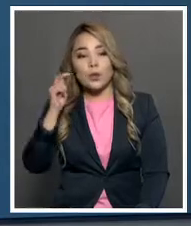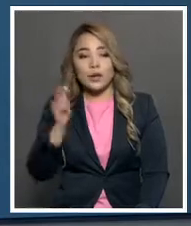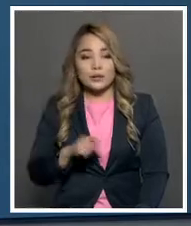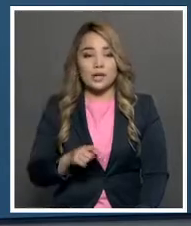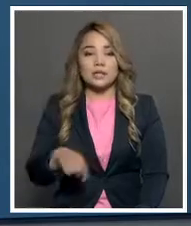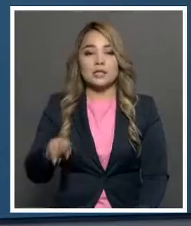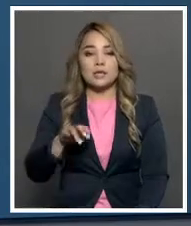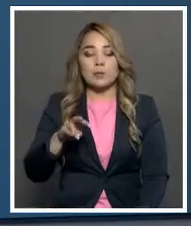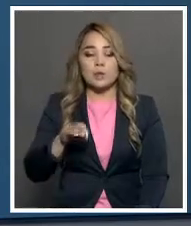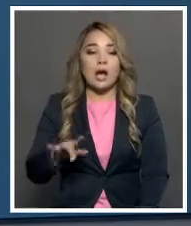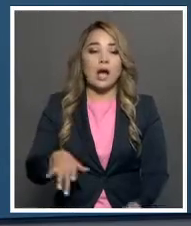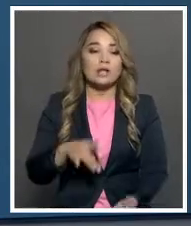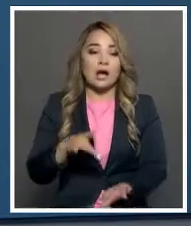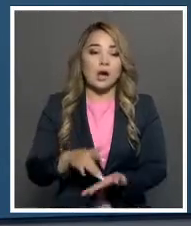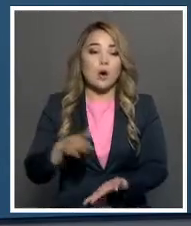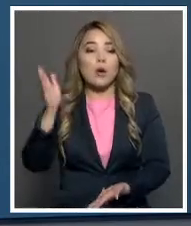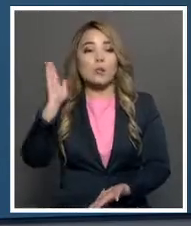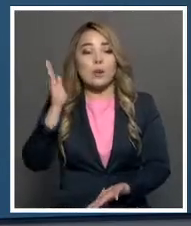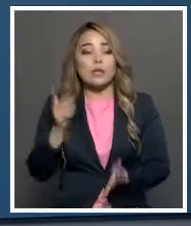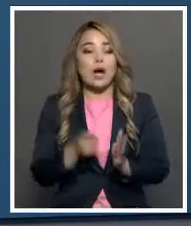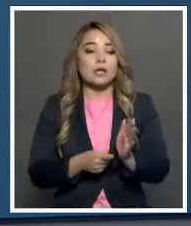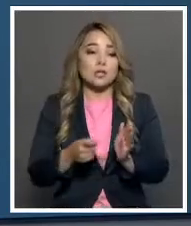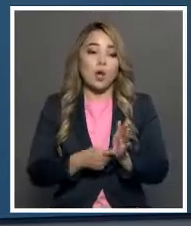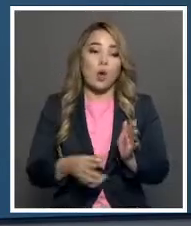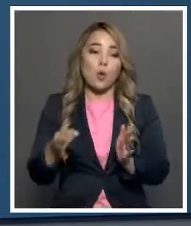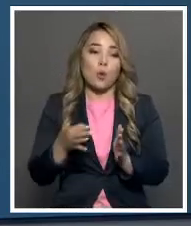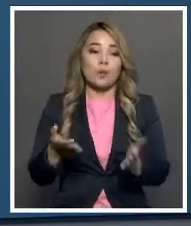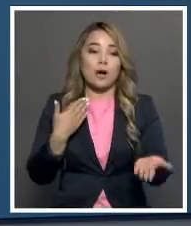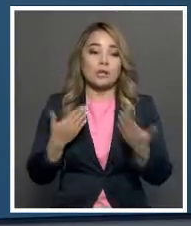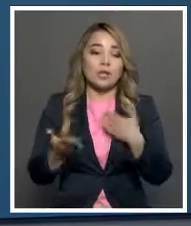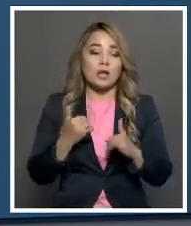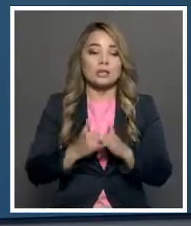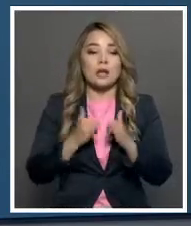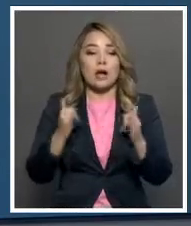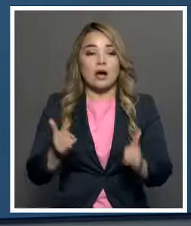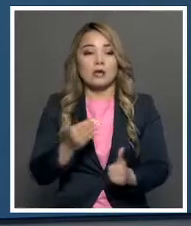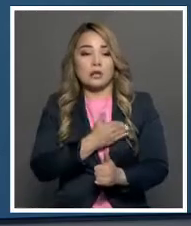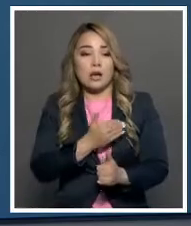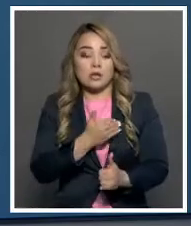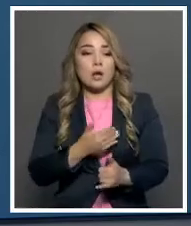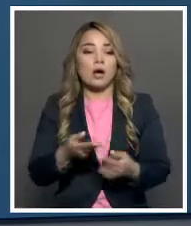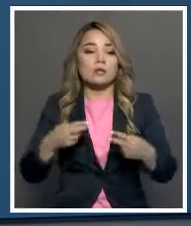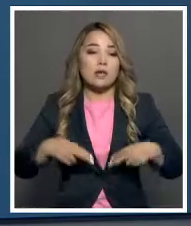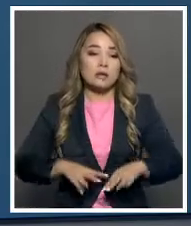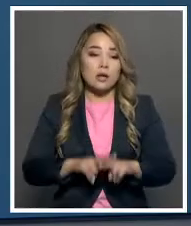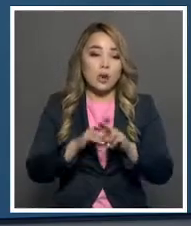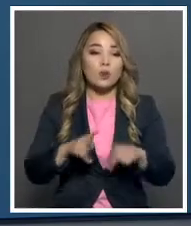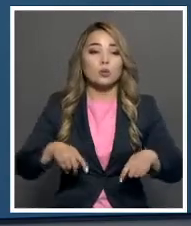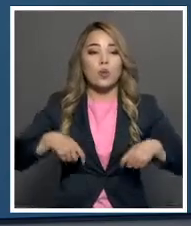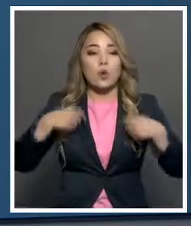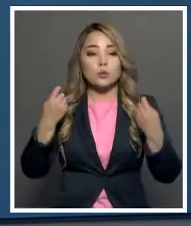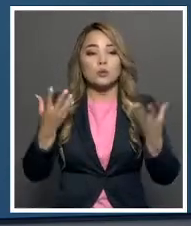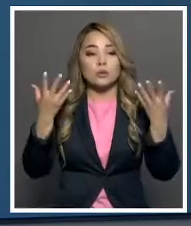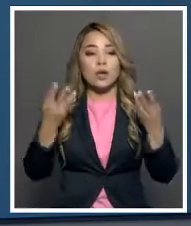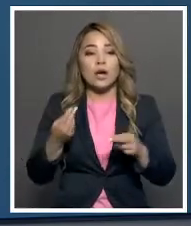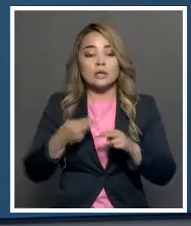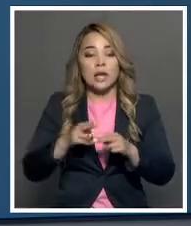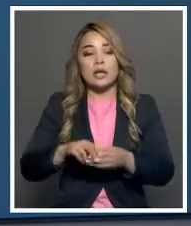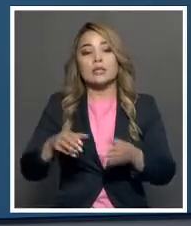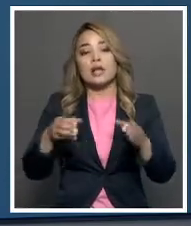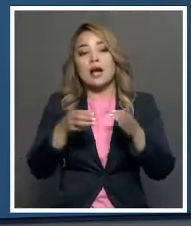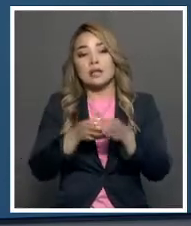Украинаның Днепр қаласы келешекте Қарағанды облысымен қарым-қатынасты арттыра түспек. Елорданың туған күніне орай Қарағанды облысы мәслихатының